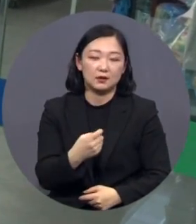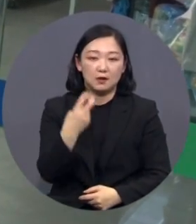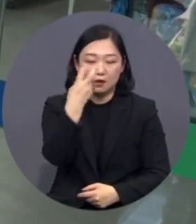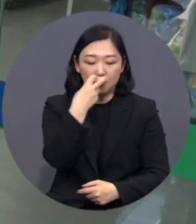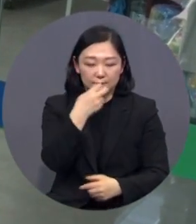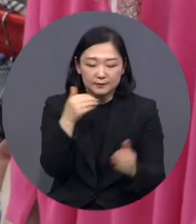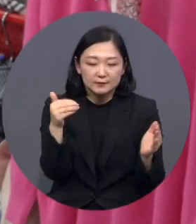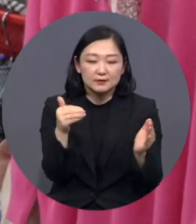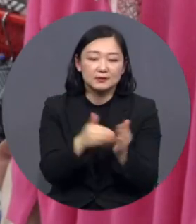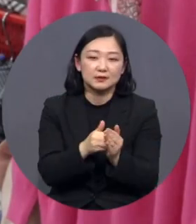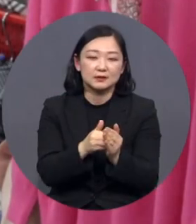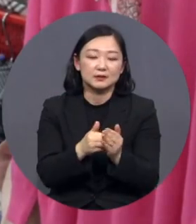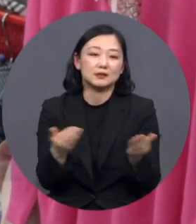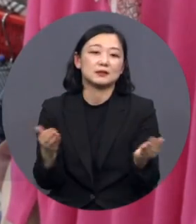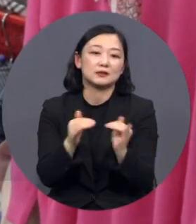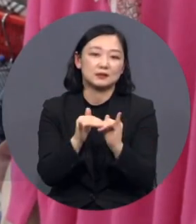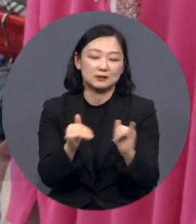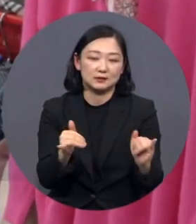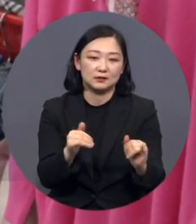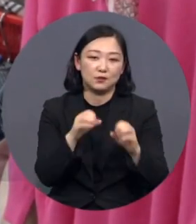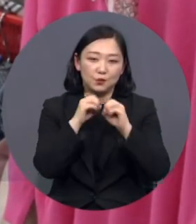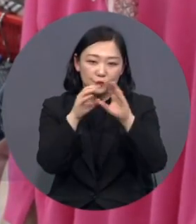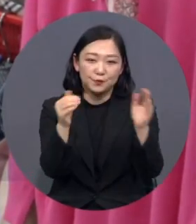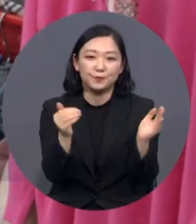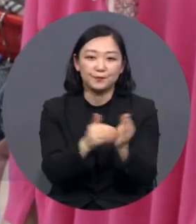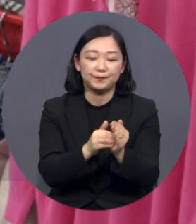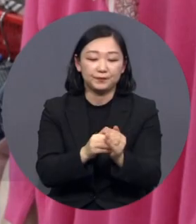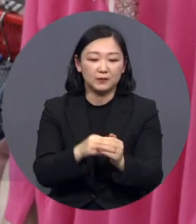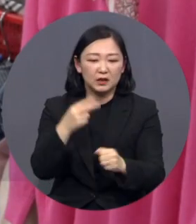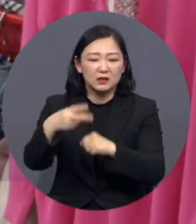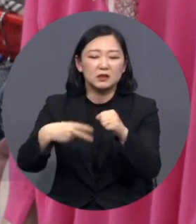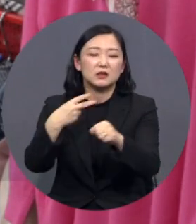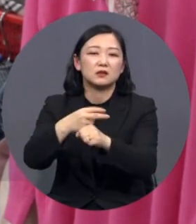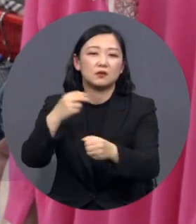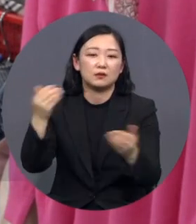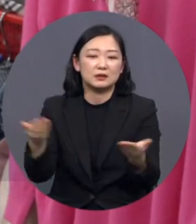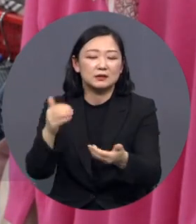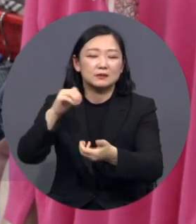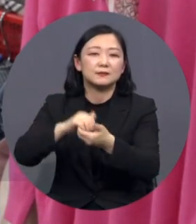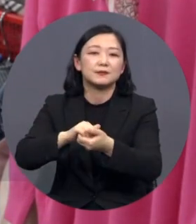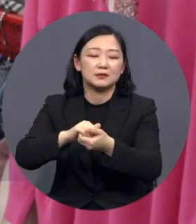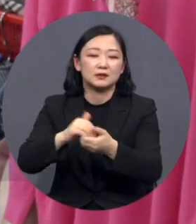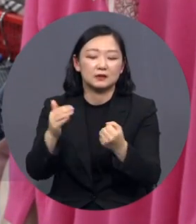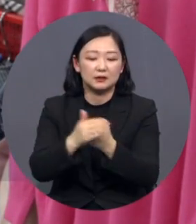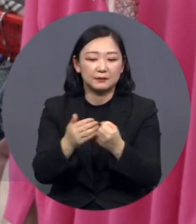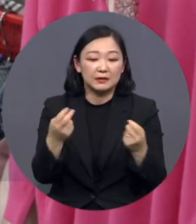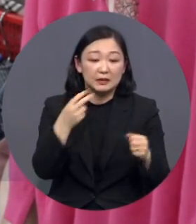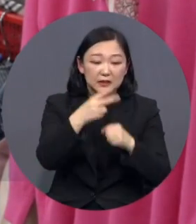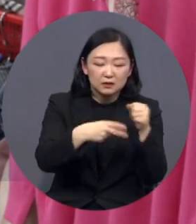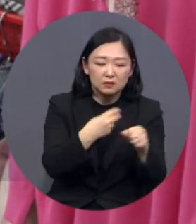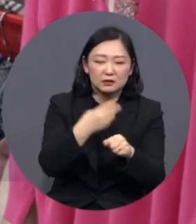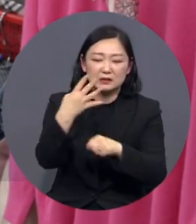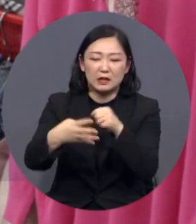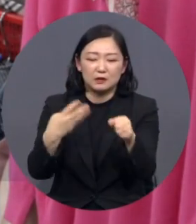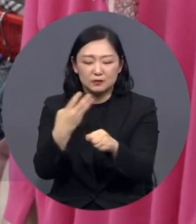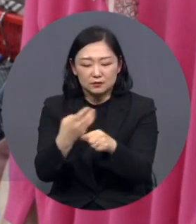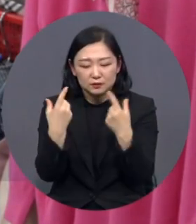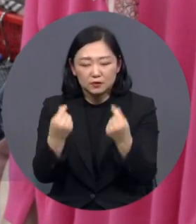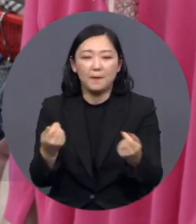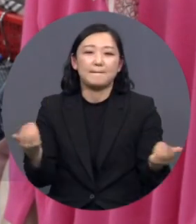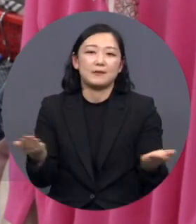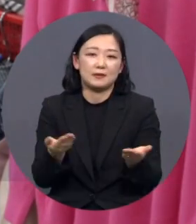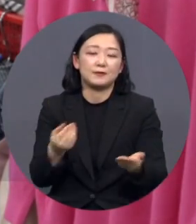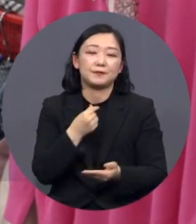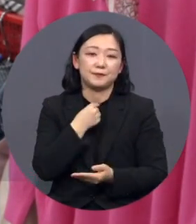내세웠습니다. 보궐선거 잔여 임기가 2년이기 때문에 2년을 4년처럼 일할 수 있는 검증된 후보 아라동